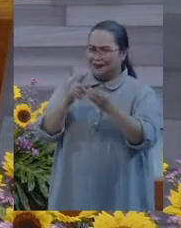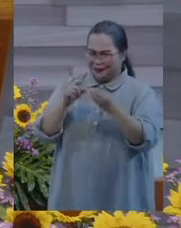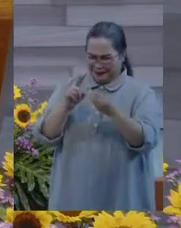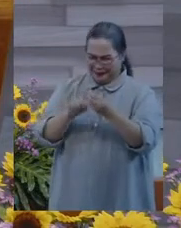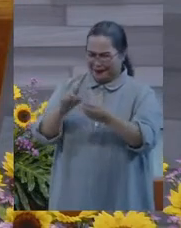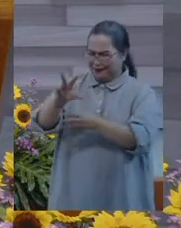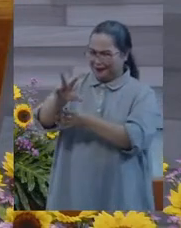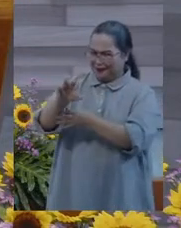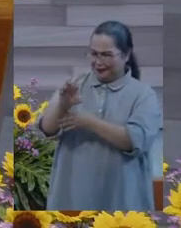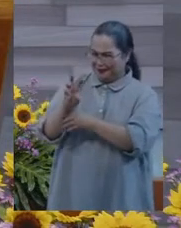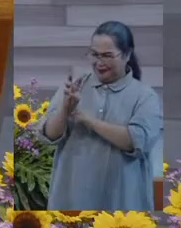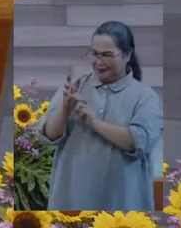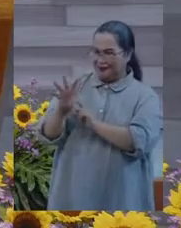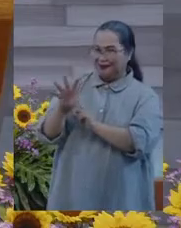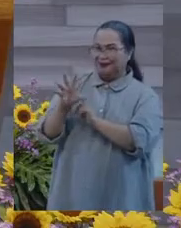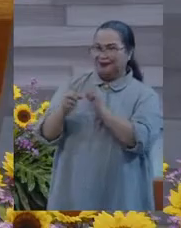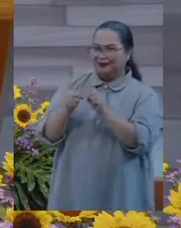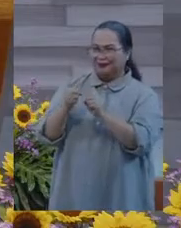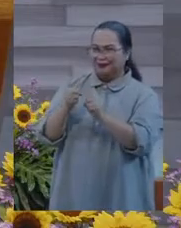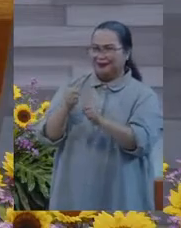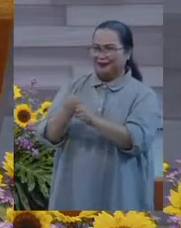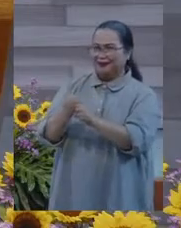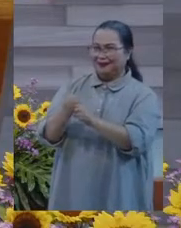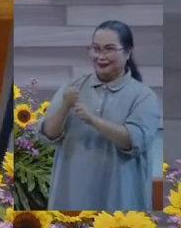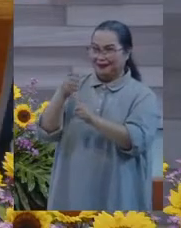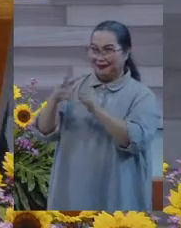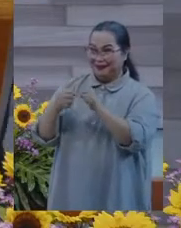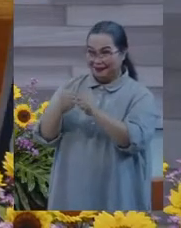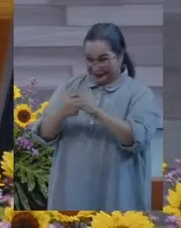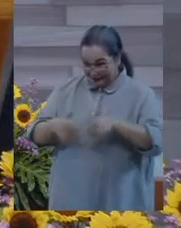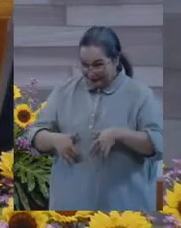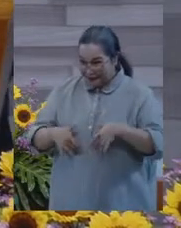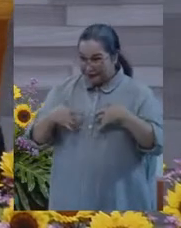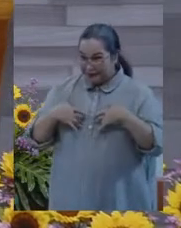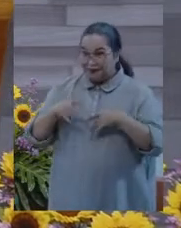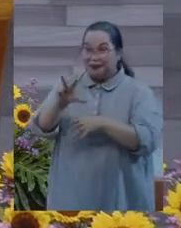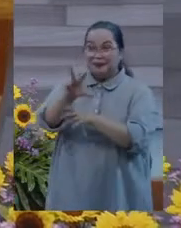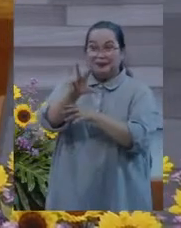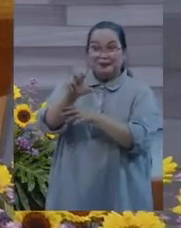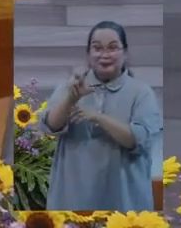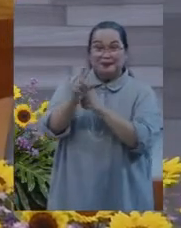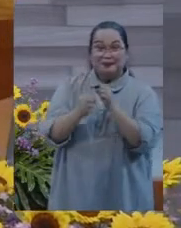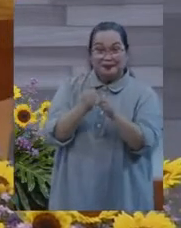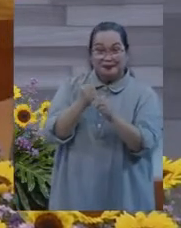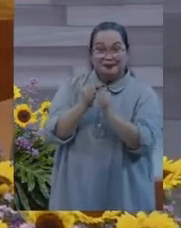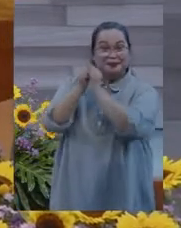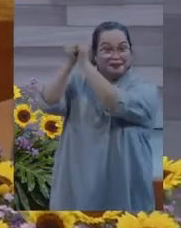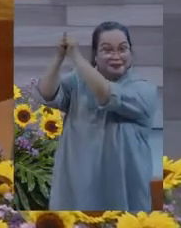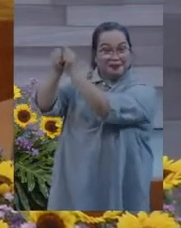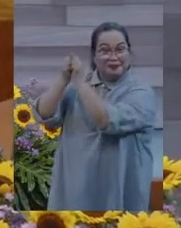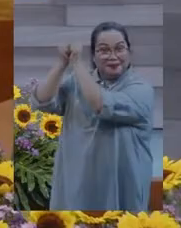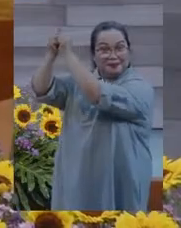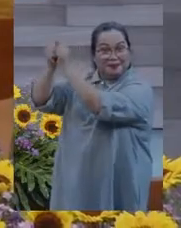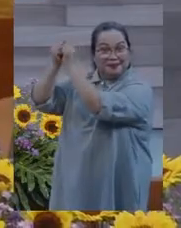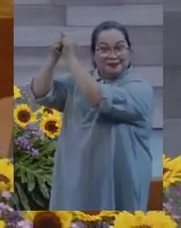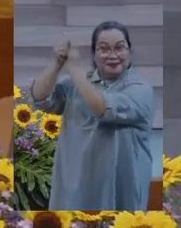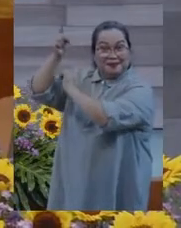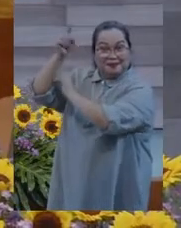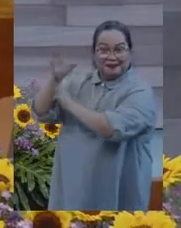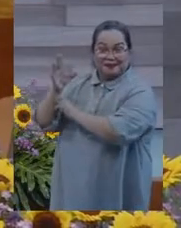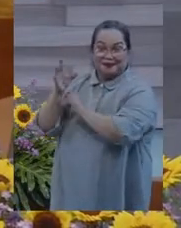365 years. Of the 365 years, 300 years he walked with God. Ang ibig sabihin po